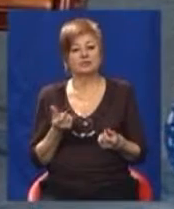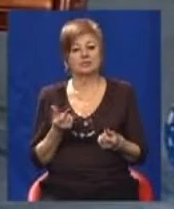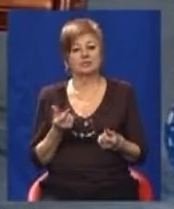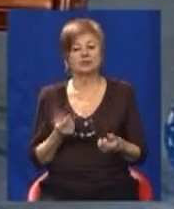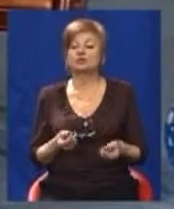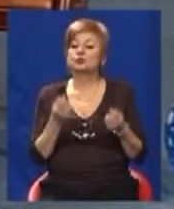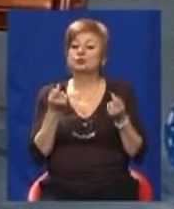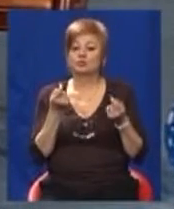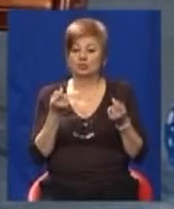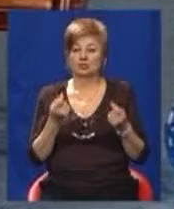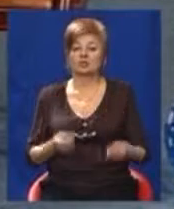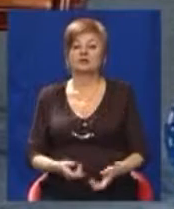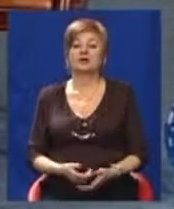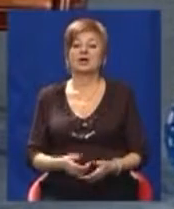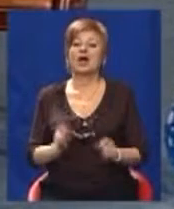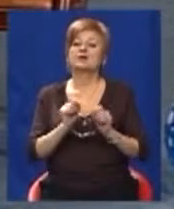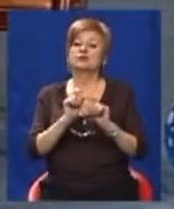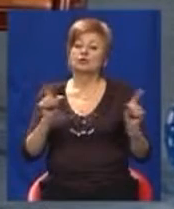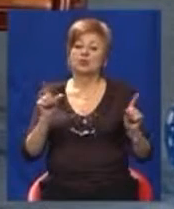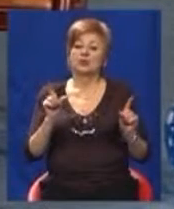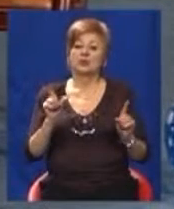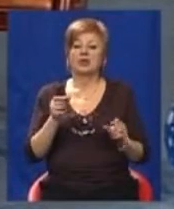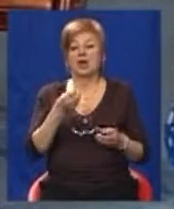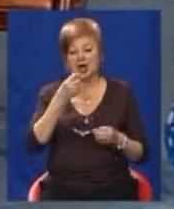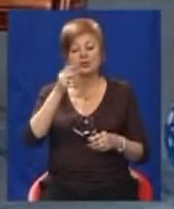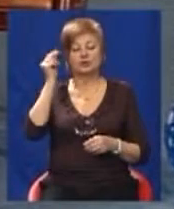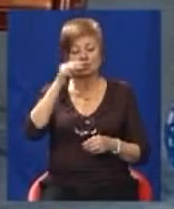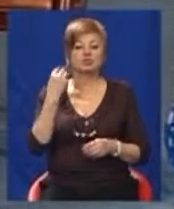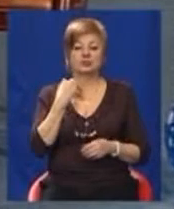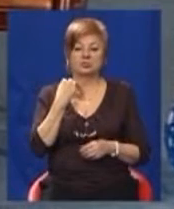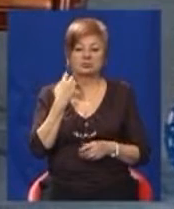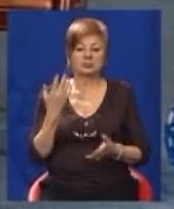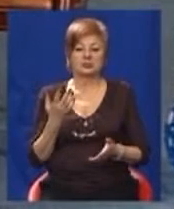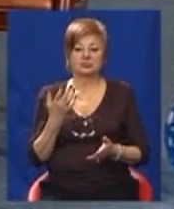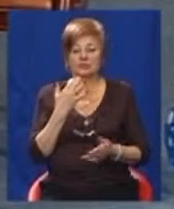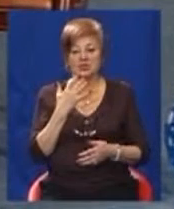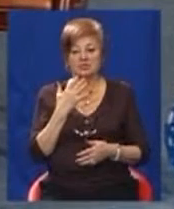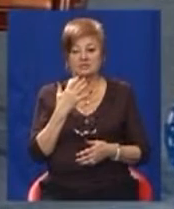Совсім капельничку. Трішки-трішки. А в школі у вас добре вивчають англійську мову? Ну,